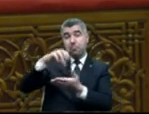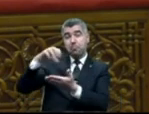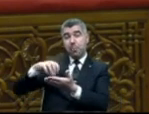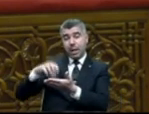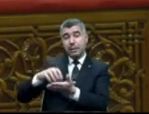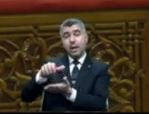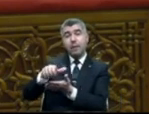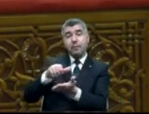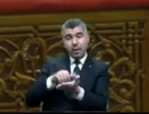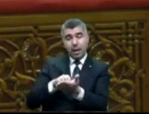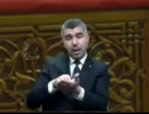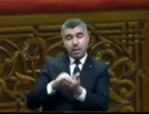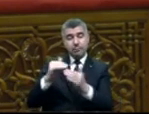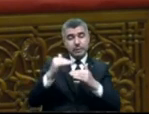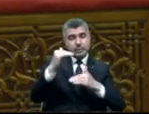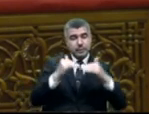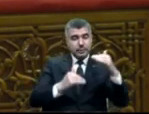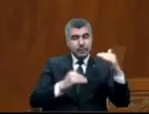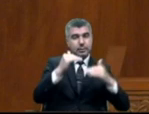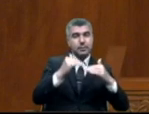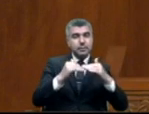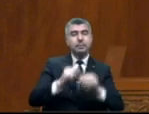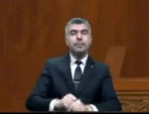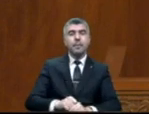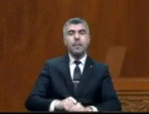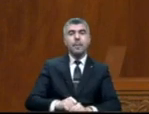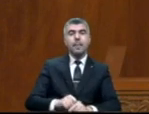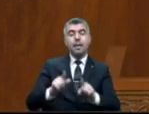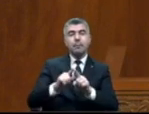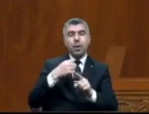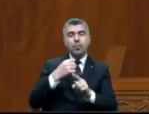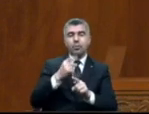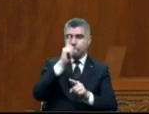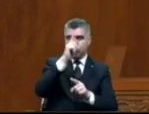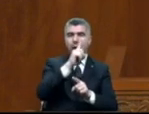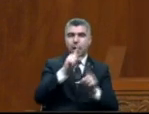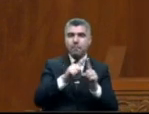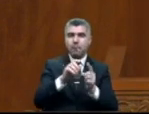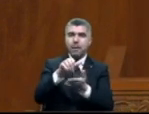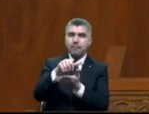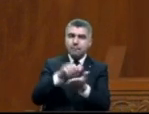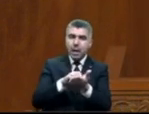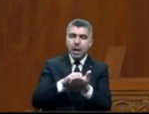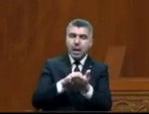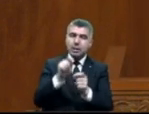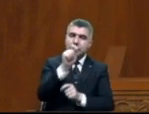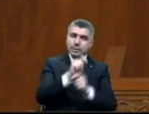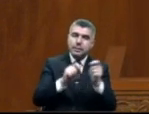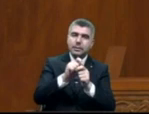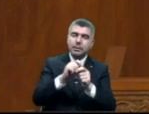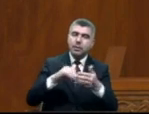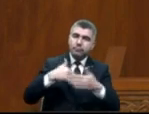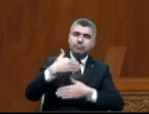المناطق الفلاحية مع تباين حسب الأقاليم، وسيكون لها وقع إيجابي على الغطاء النباتي والأنشطة الفلاحية إن شاء